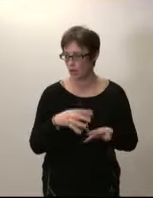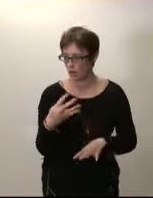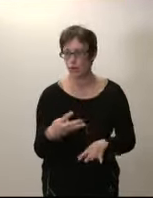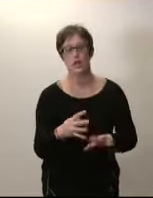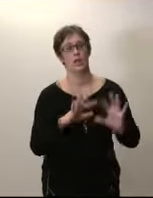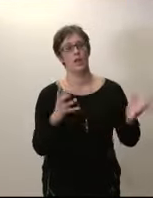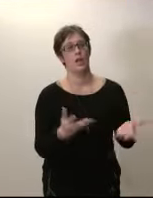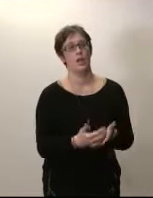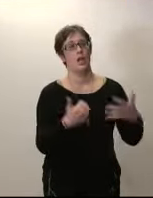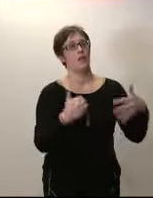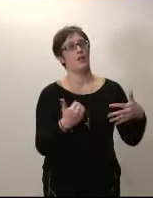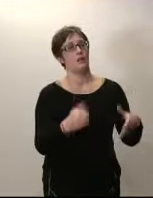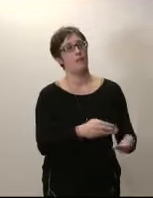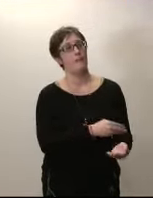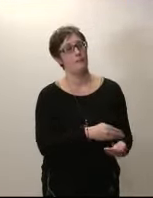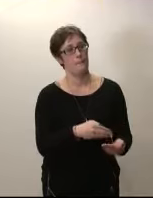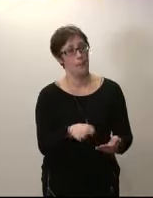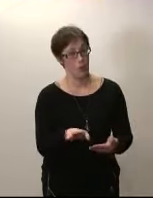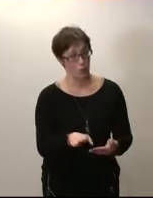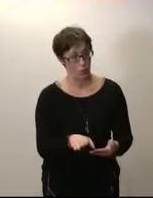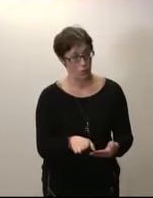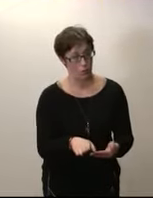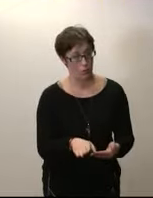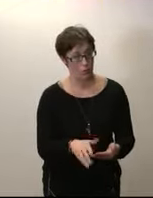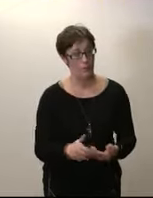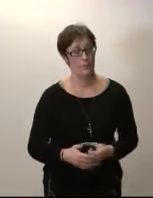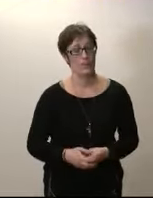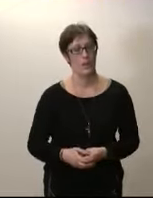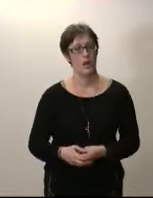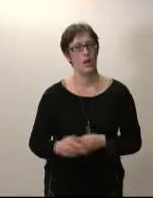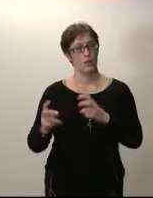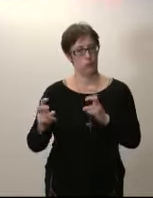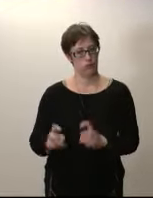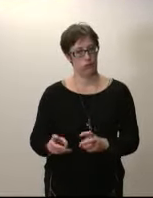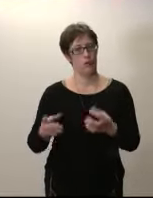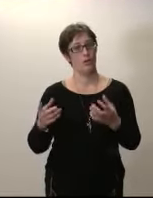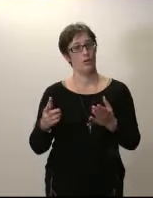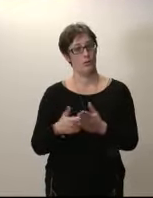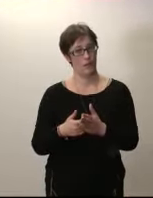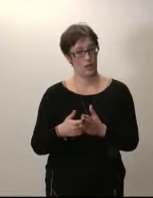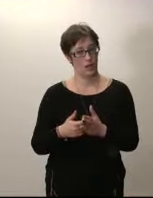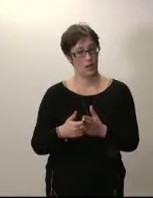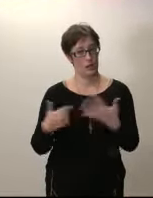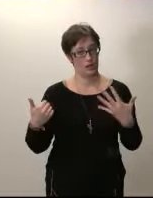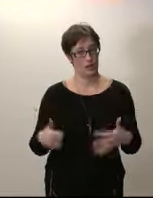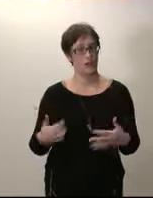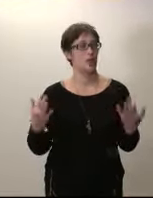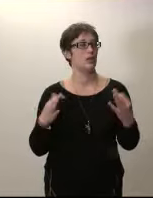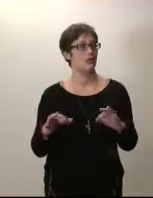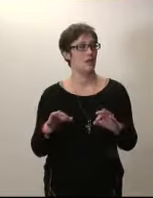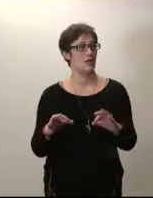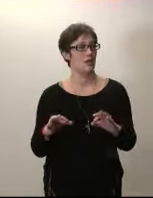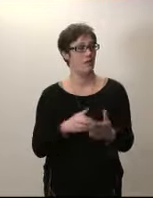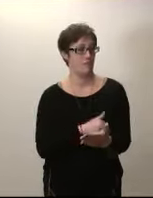2014, vous l'avez vu tout à l'heure, et elles seront de 10 millions d'euros en 2016. Donc là, vous